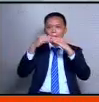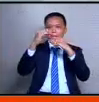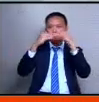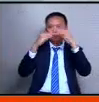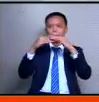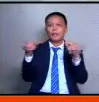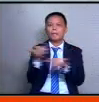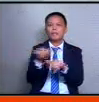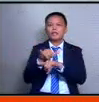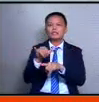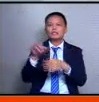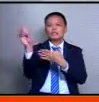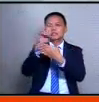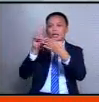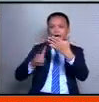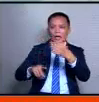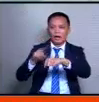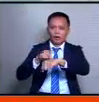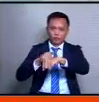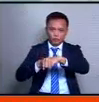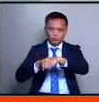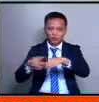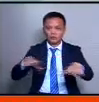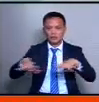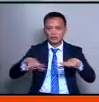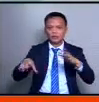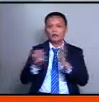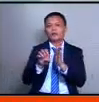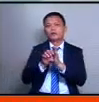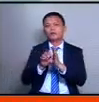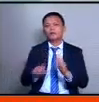nila sa oras na paglindol, halimbawa?